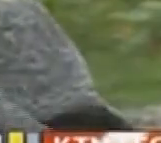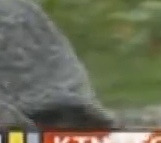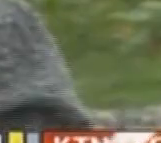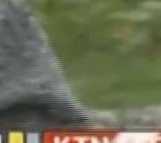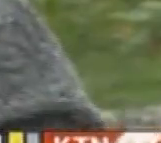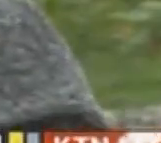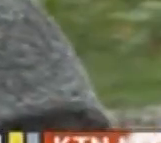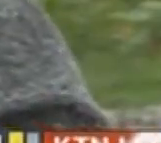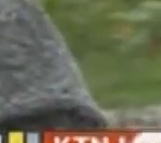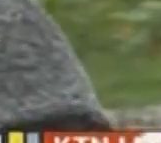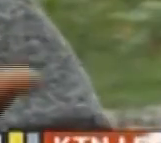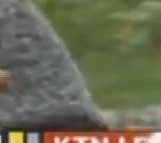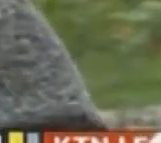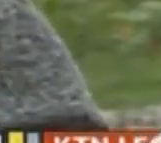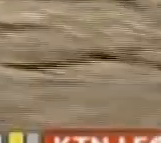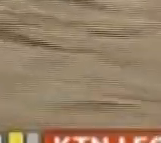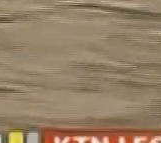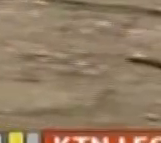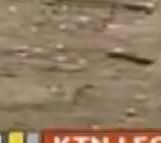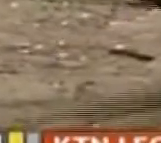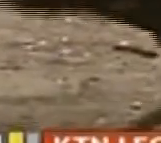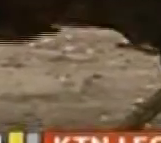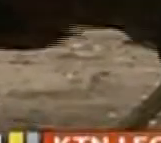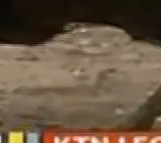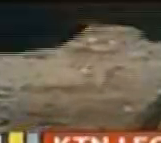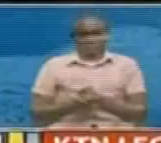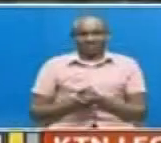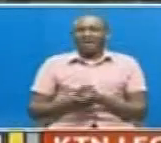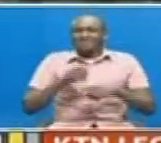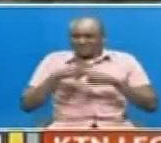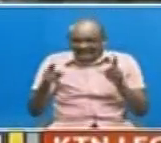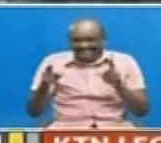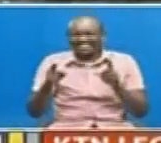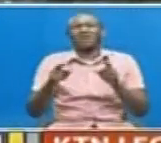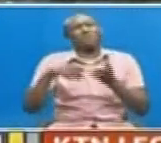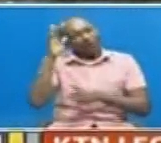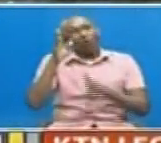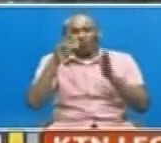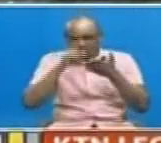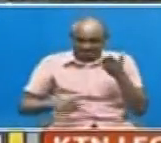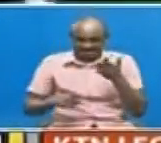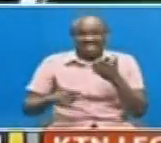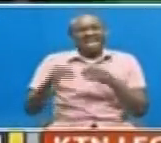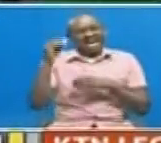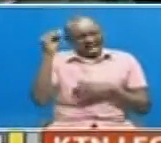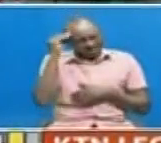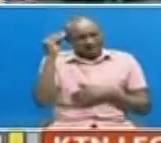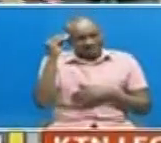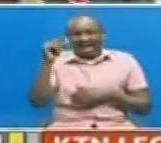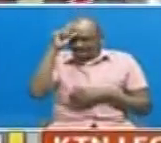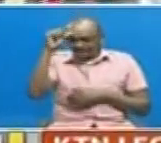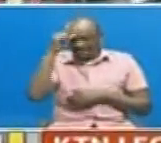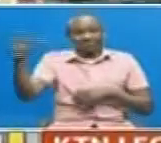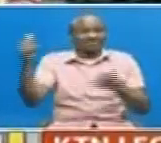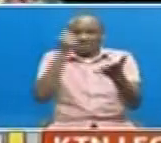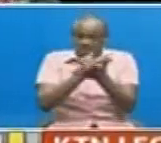to continue with their education. Kinachomkeketa maini zaidi ni kwa serikali waajiri wa kalimani wa